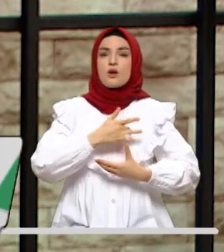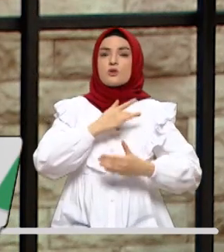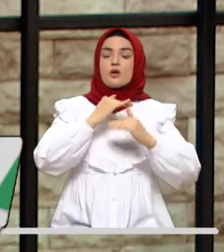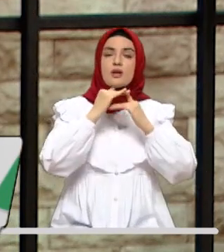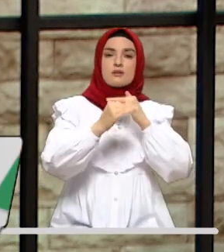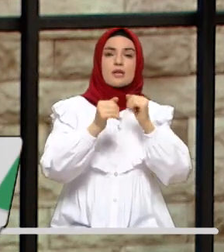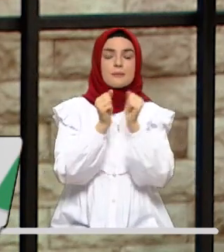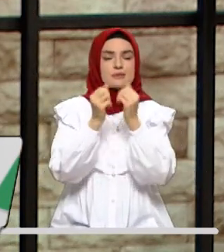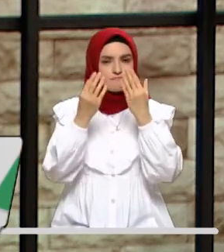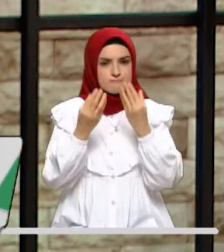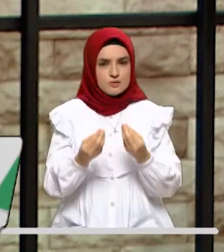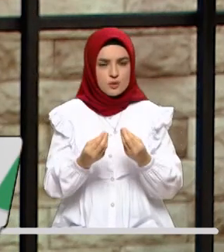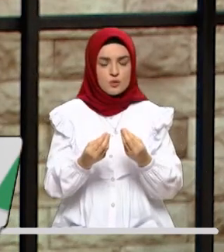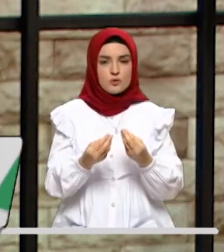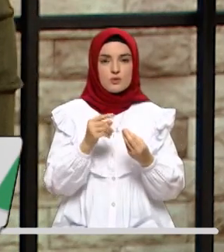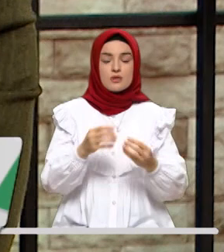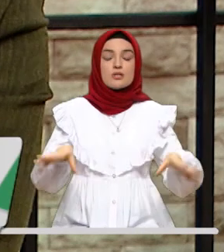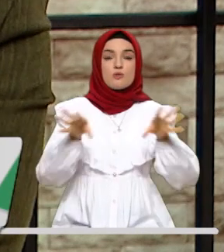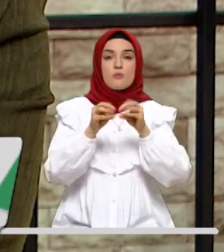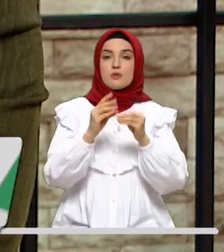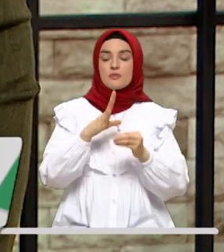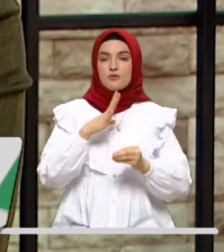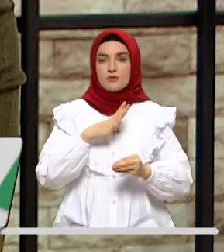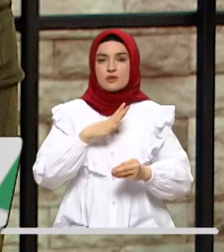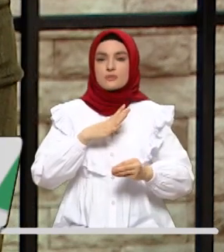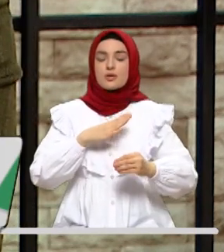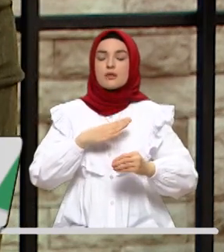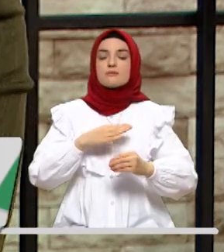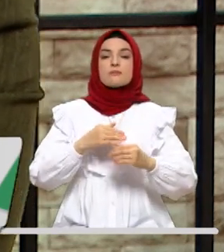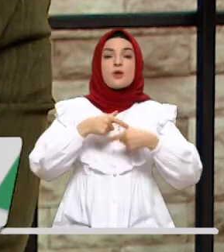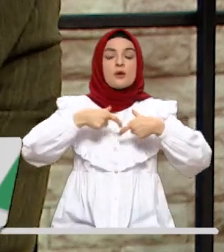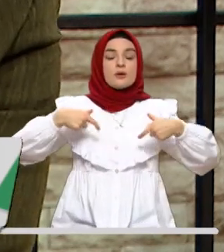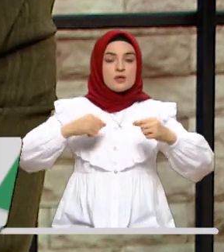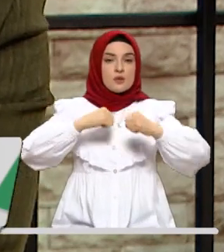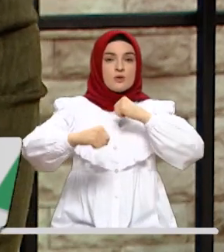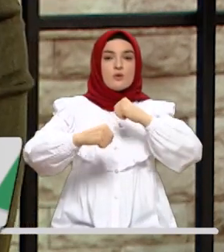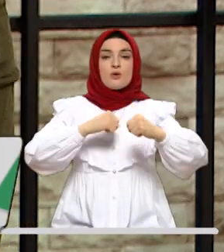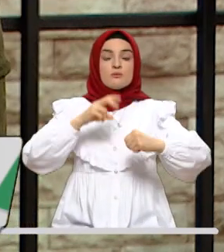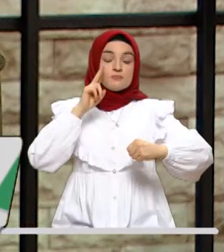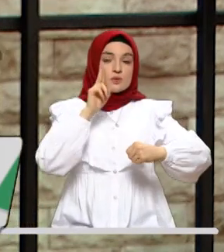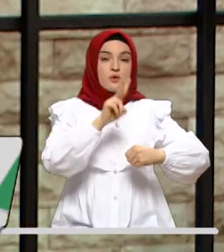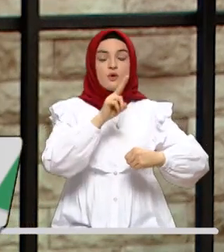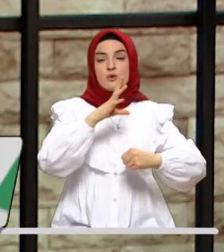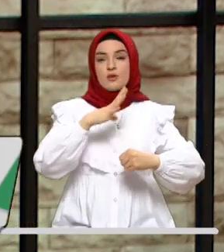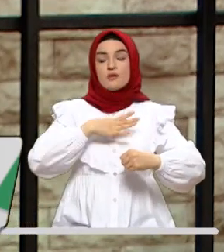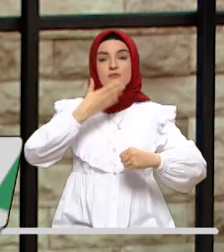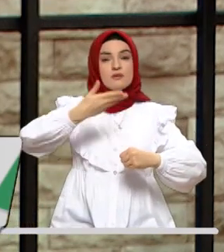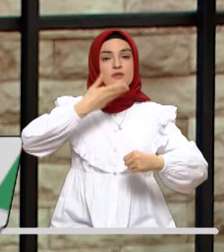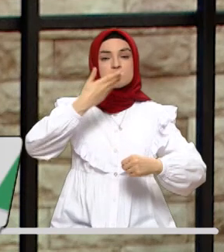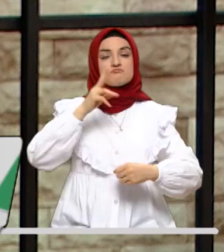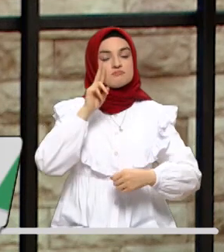ve beraberliğinde toparlamış. Milli mücadelede de Mehmet Akif'i görüyoruz. Vaazlarda da Mehmet Akif'i görüyoruz.